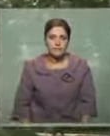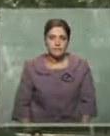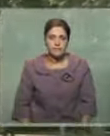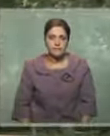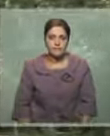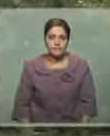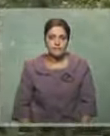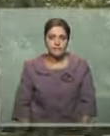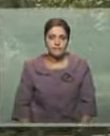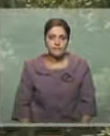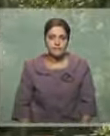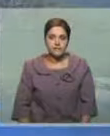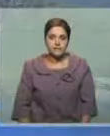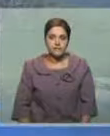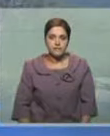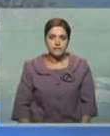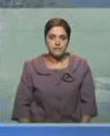Хабар, Кустанай.